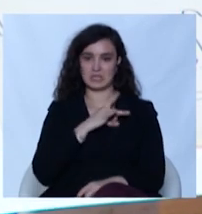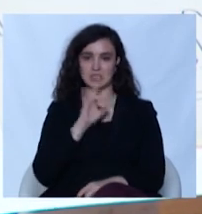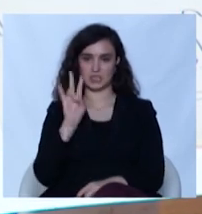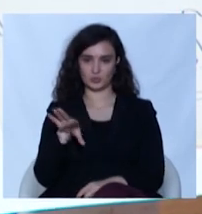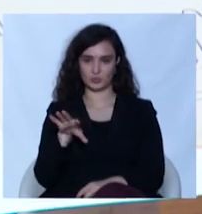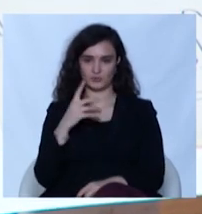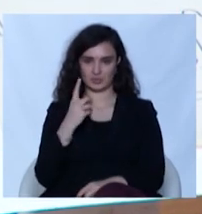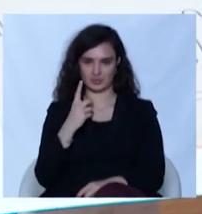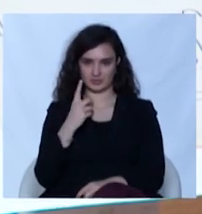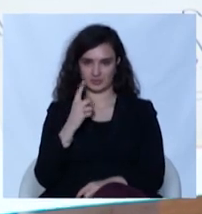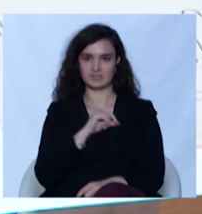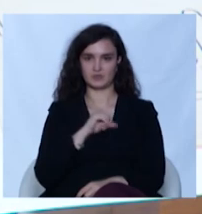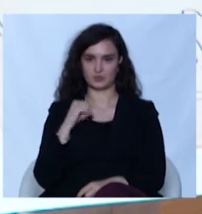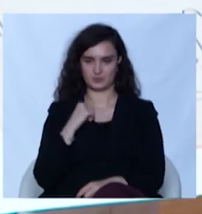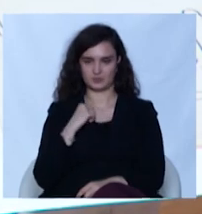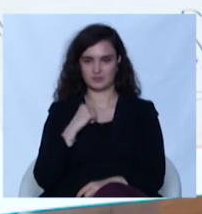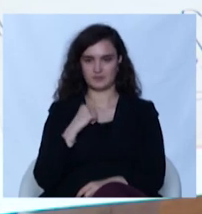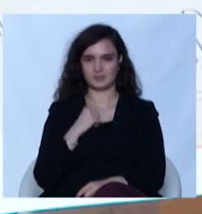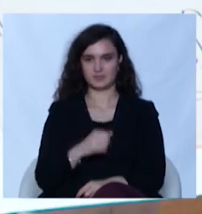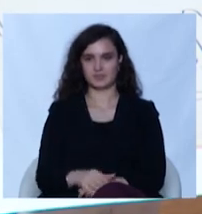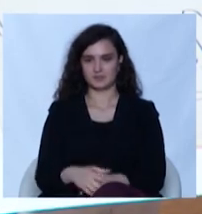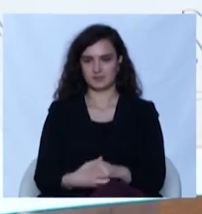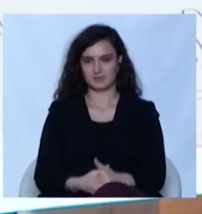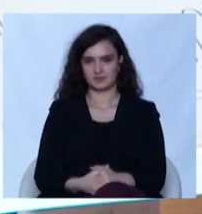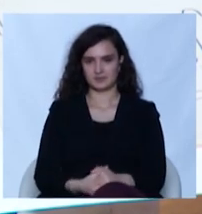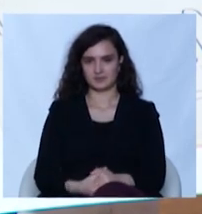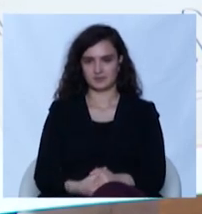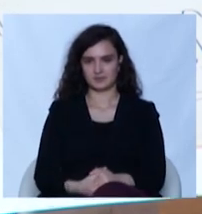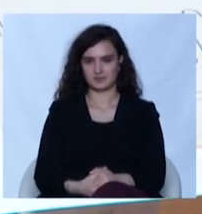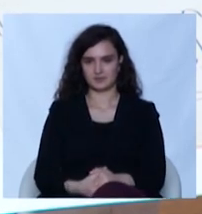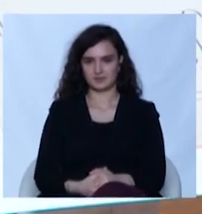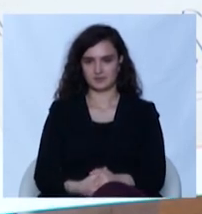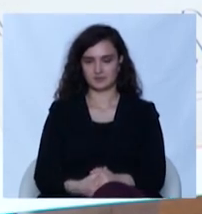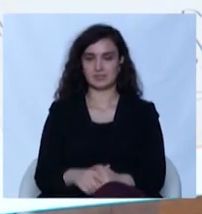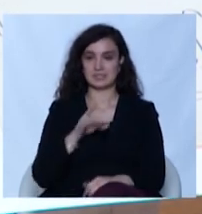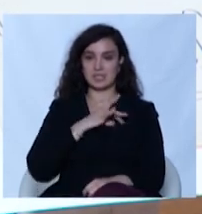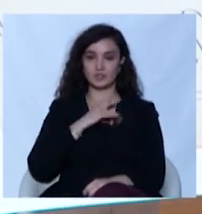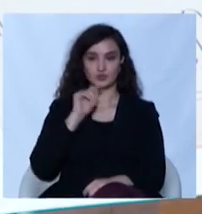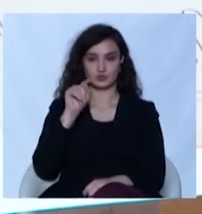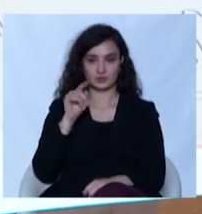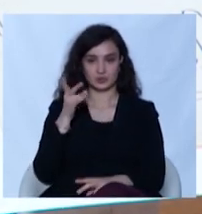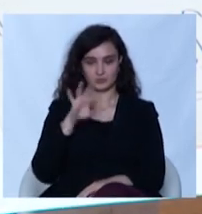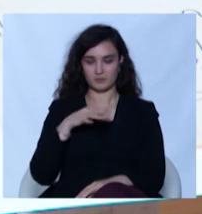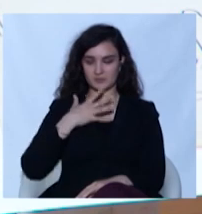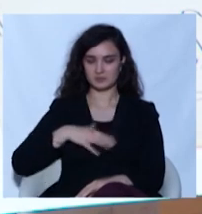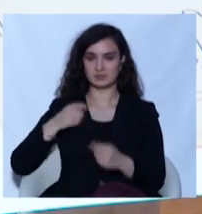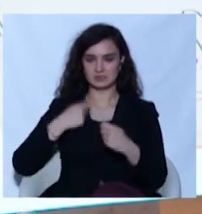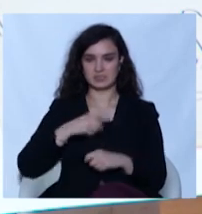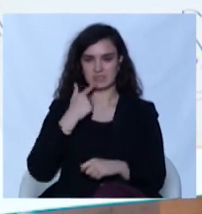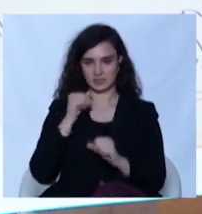და თვითონ ნამუშევარი დატოვოთ აი ეს თეთრი და შეგნით რაც აცვე ის გააკეთოთ